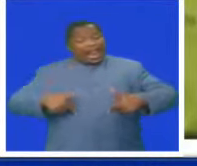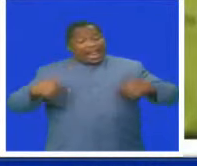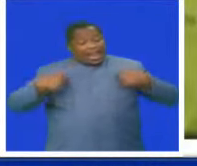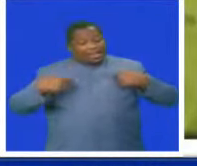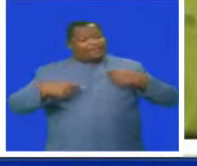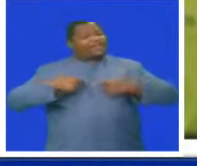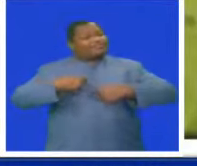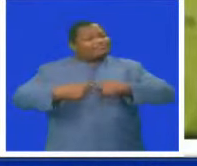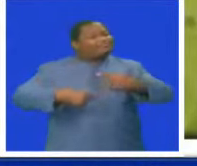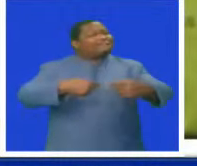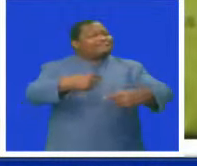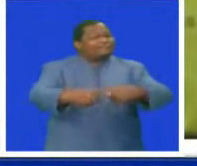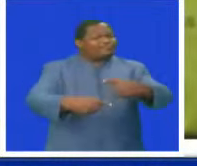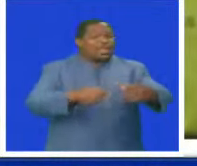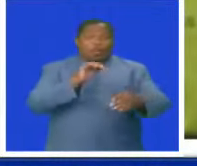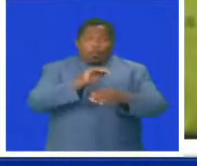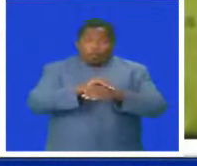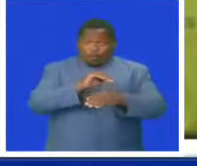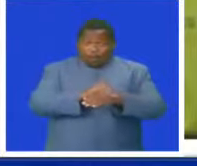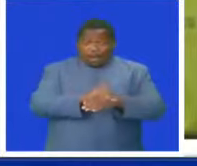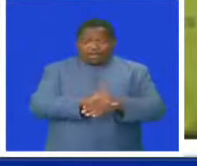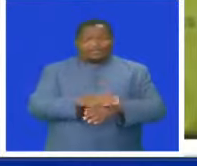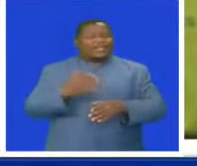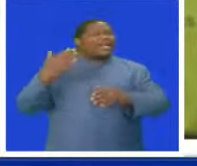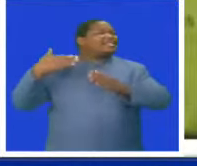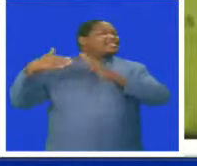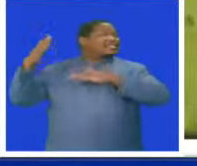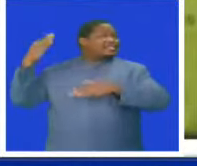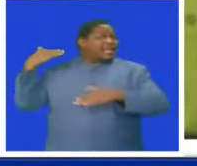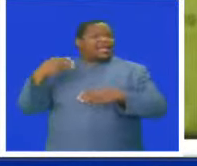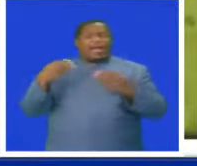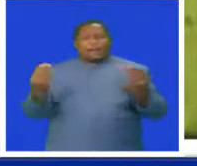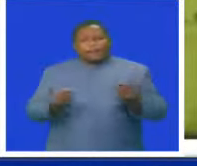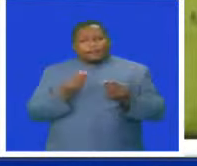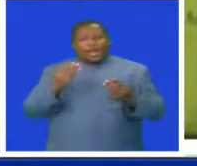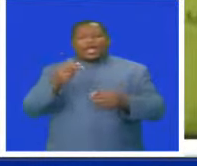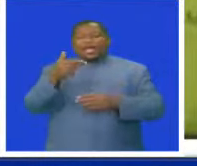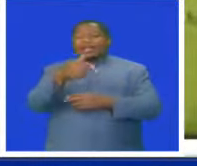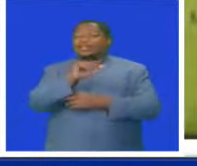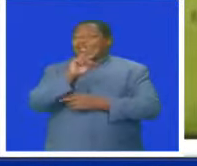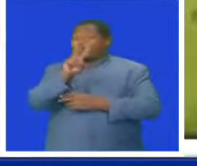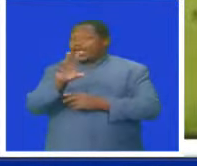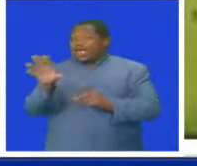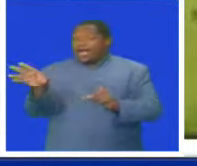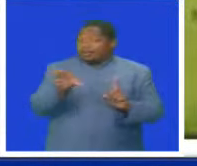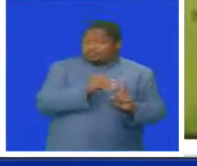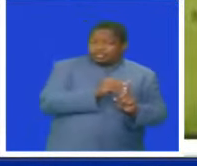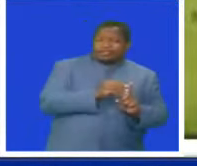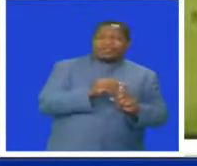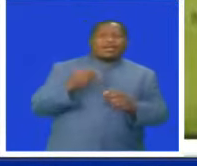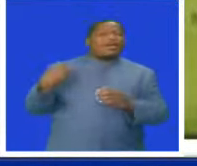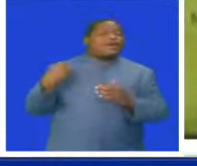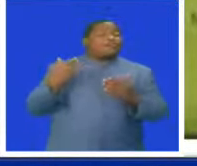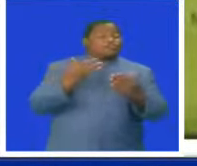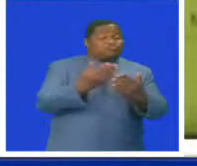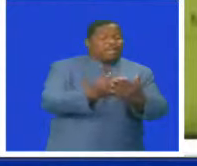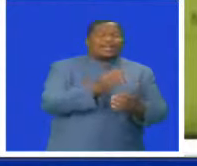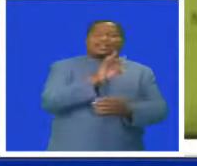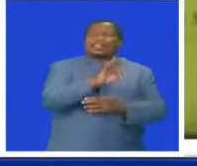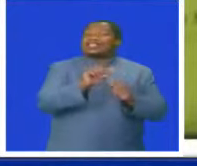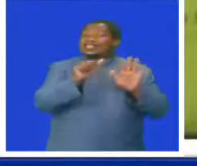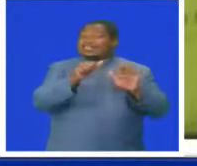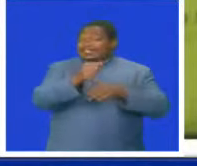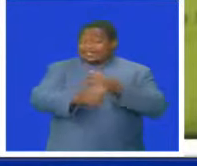laba saphila nalamuhla. Labanye bantu babo bayaphila lamuhla. Labanye batukulu babo bayaphila